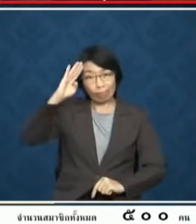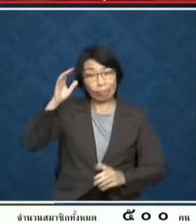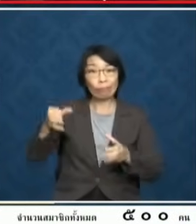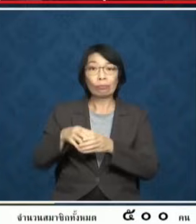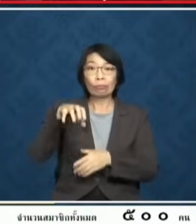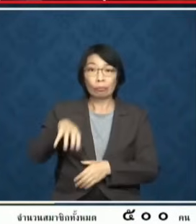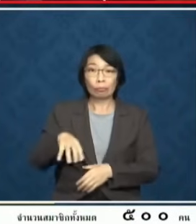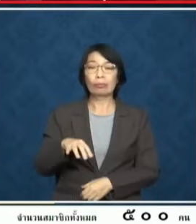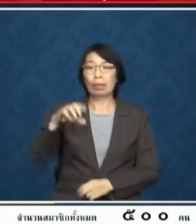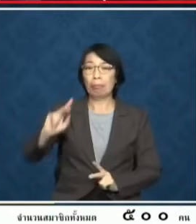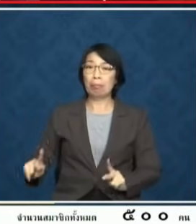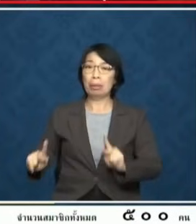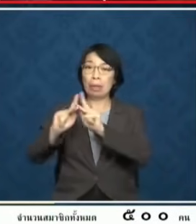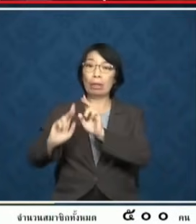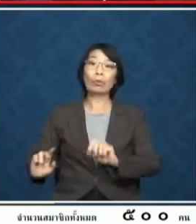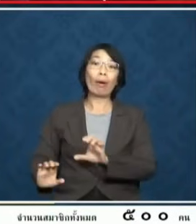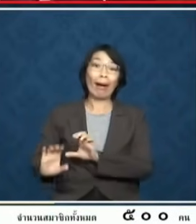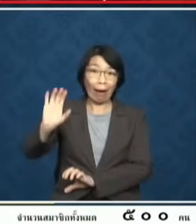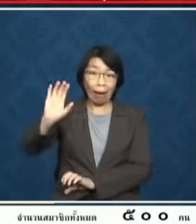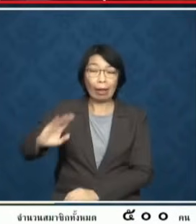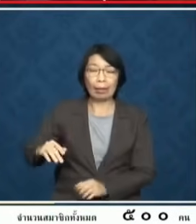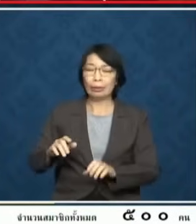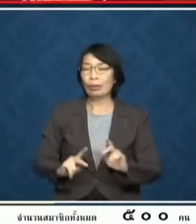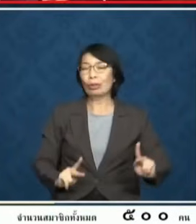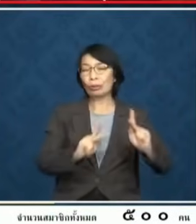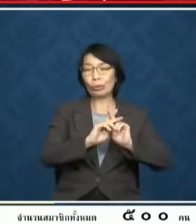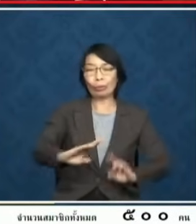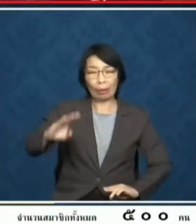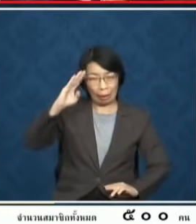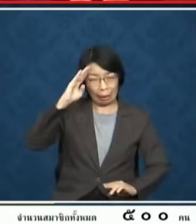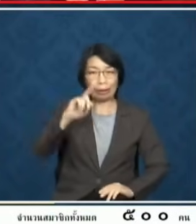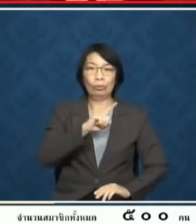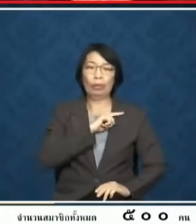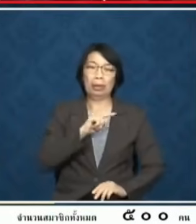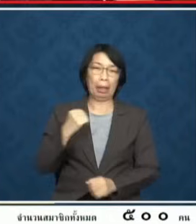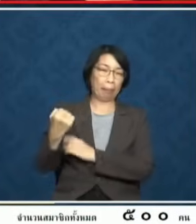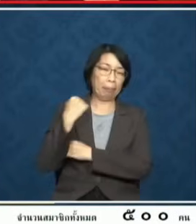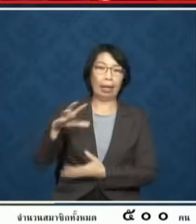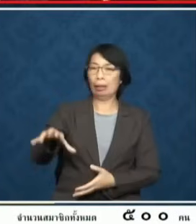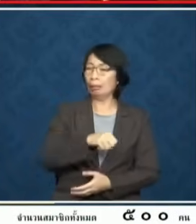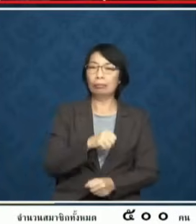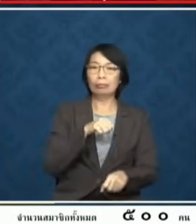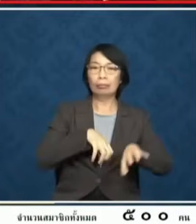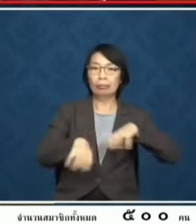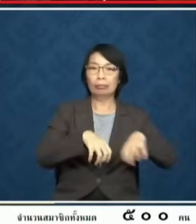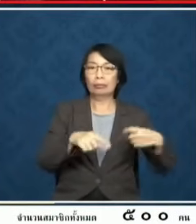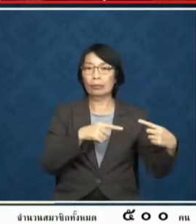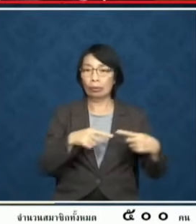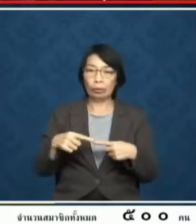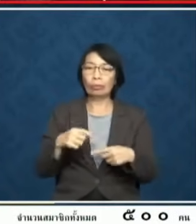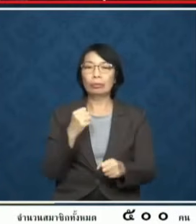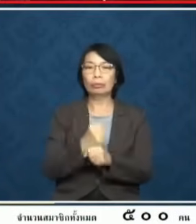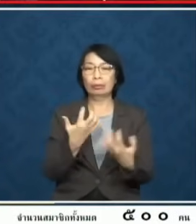และสำนักงานปลัดกลาโหมค่ะมีอำนาจในการจัดสิทจัดการทรัพย์สินที่เกี่ยวเนื่องกับอุสา